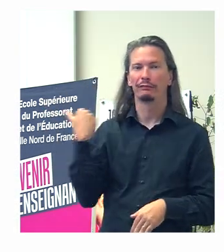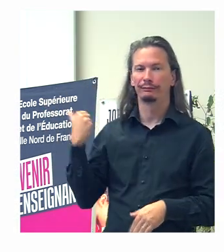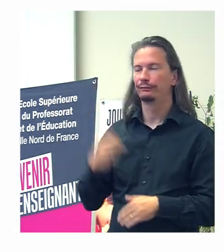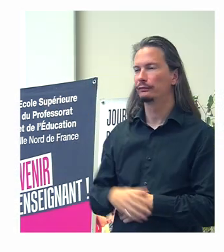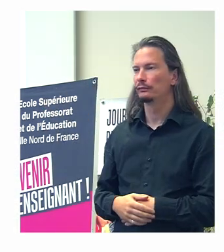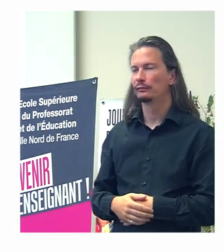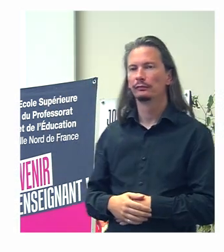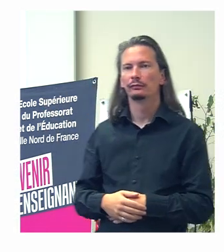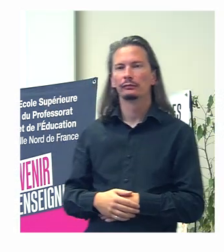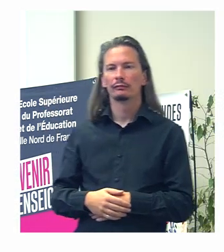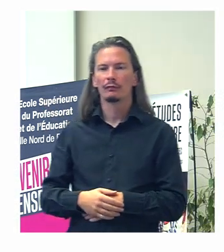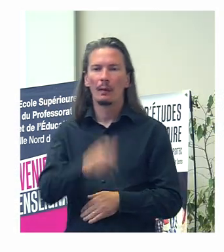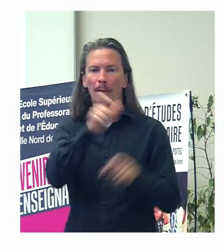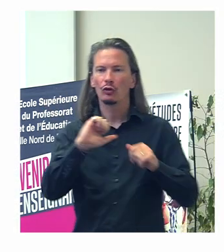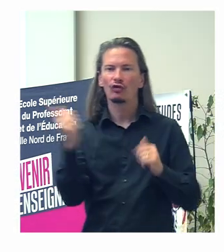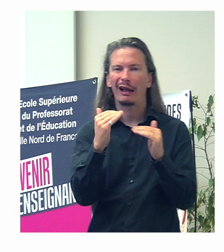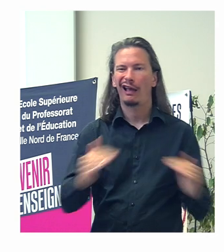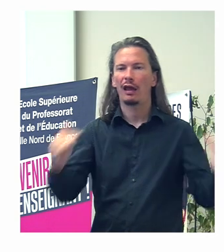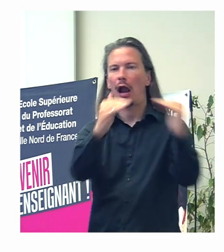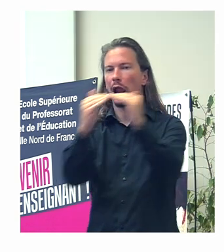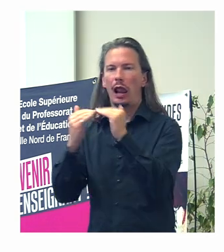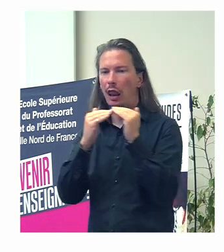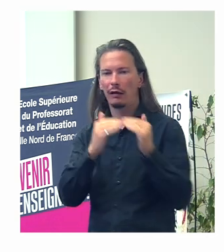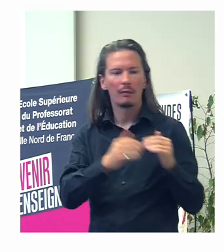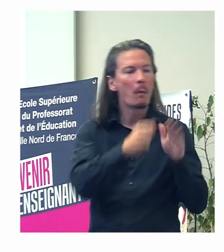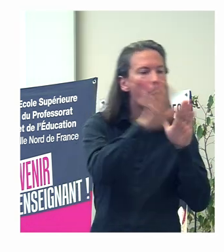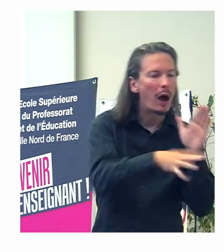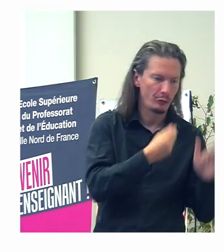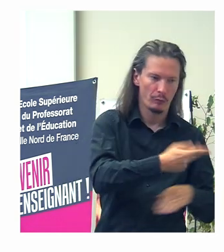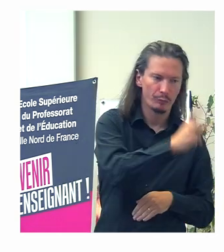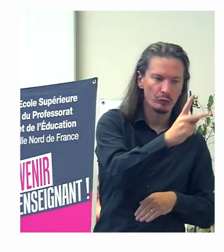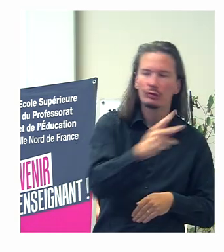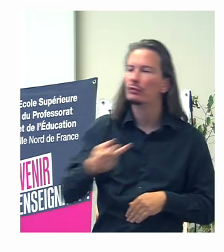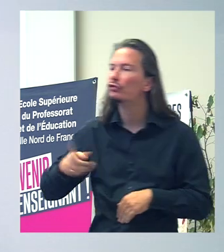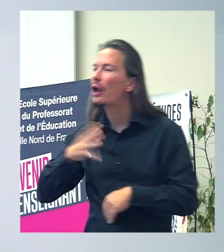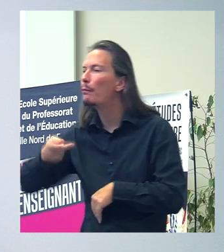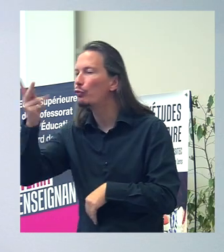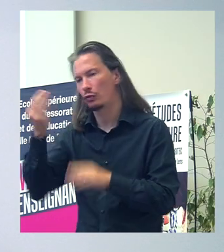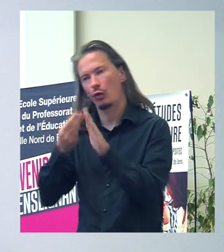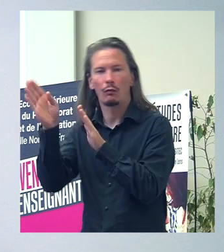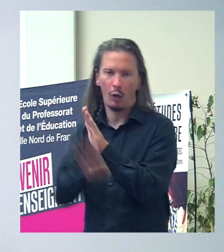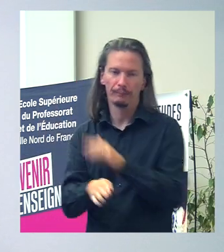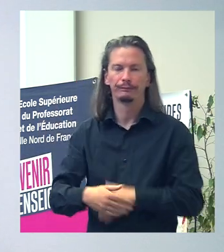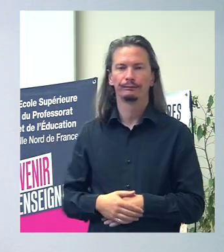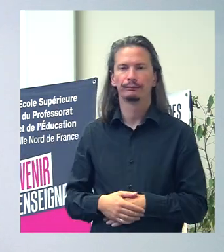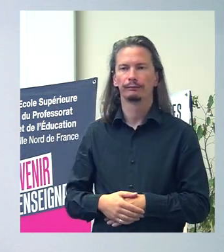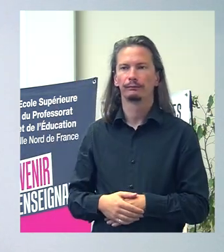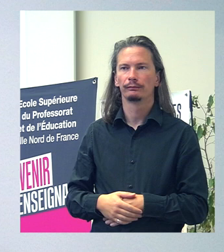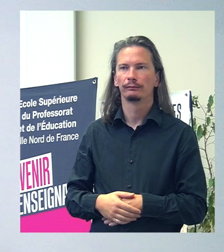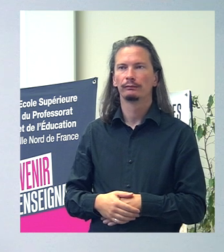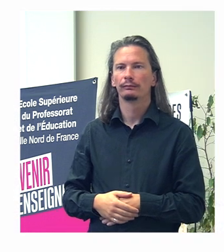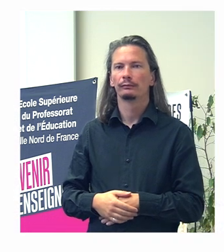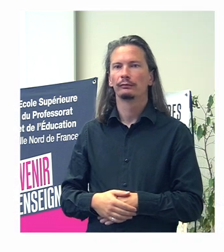Pour rendre les gens égaux, il faut donner plus à ceux qui ont le moins et moins à ceux qui ont le plus. Et puis,